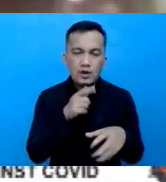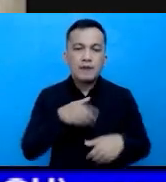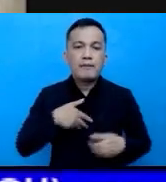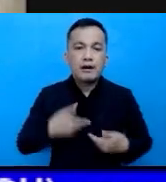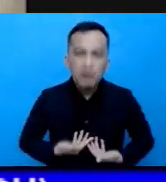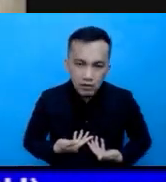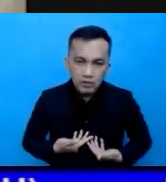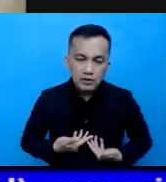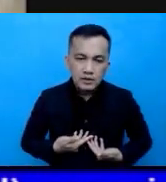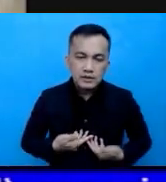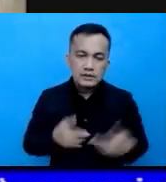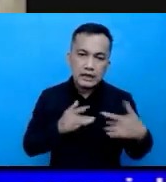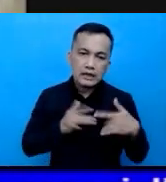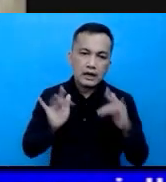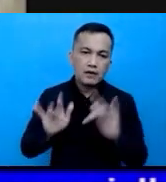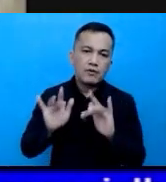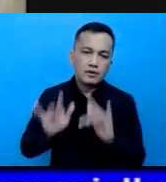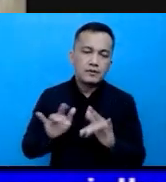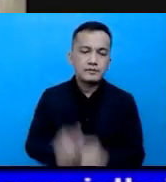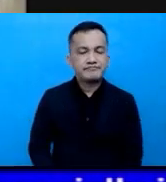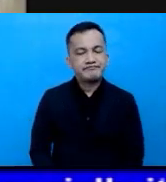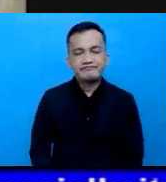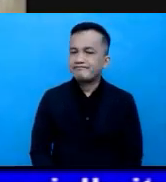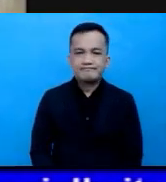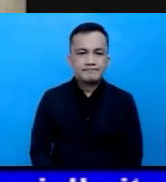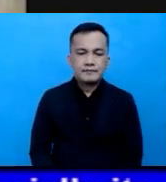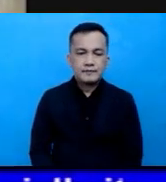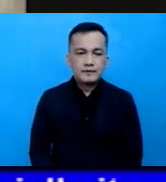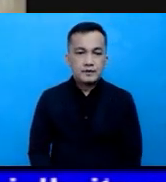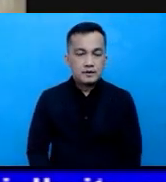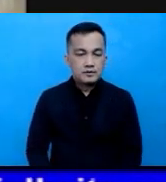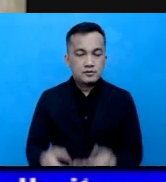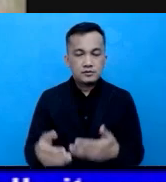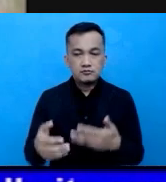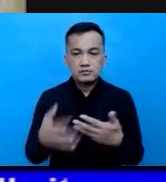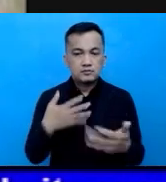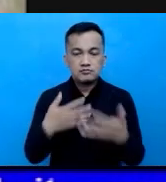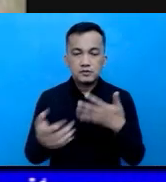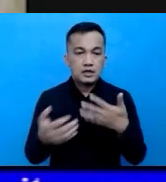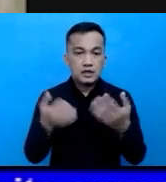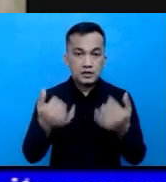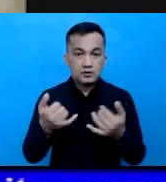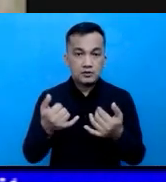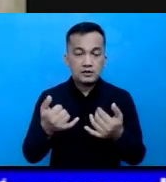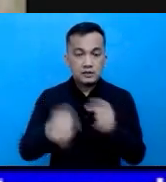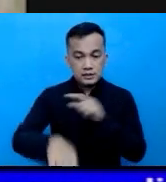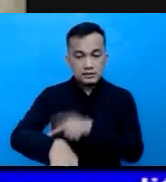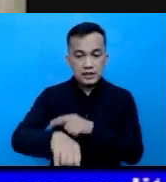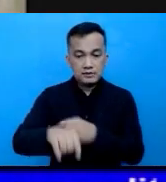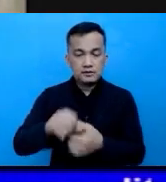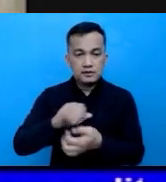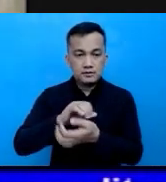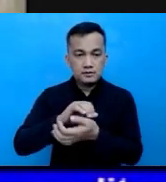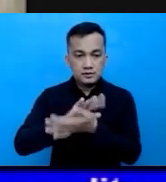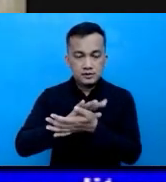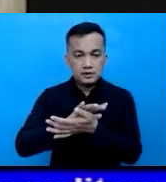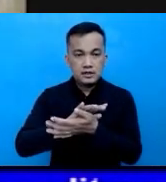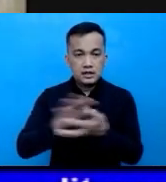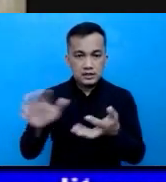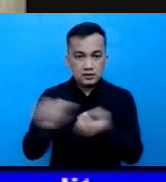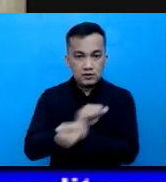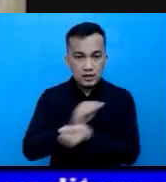nakakaawa. Nawarak man ngayong panahon ng pandemya, ang nawarak ay ang kabuhayan at